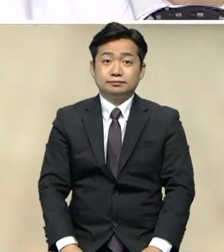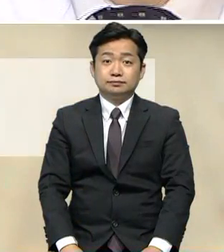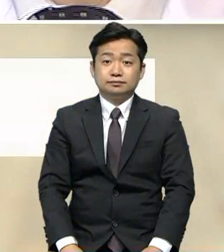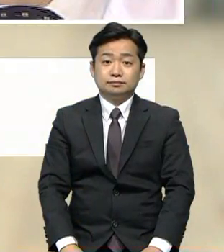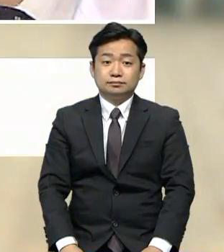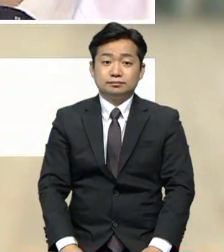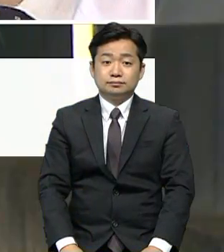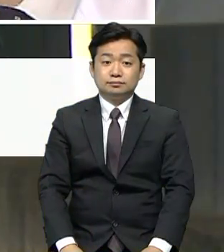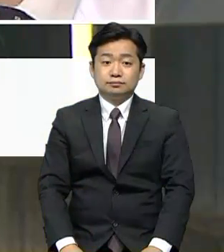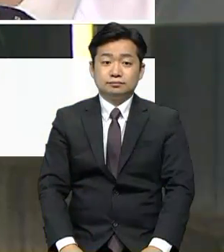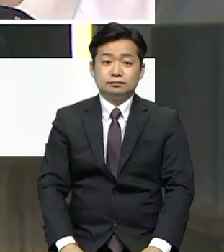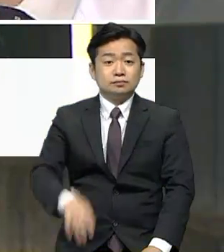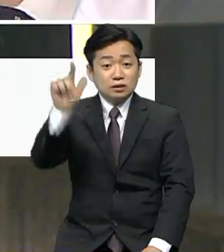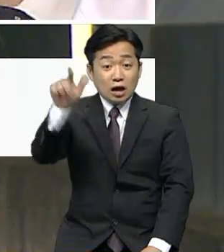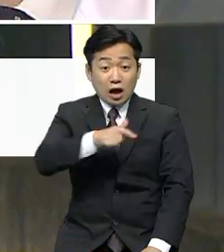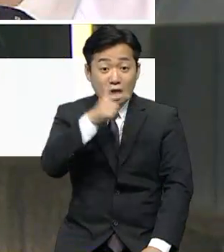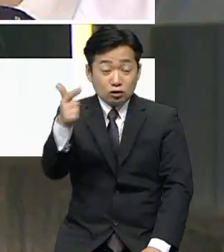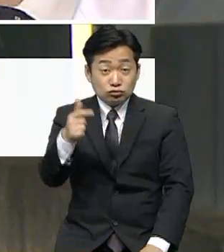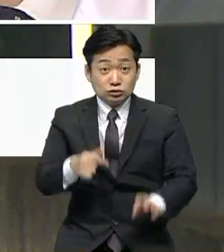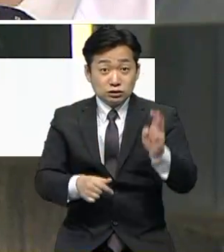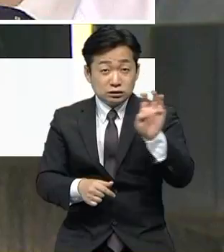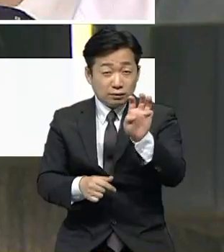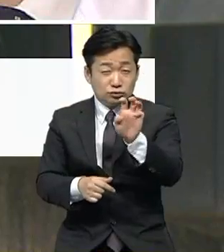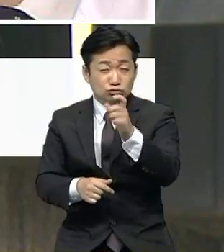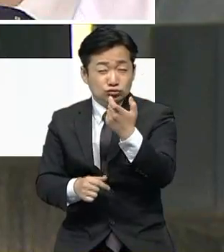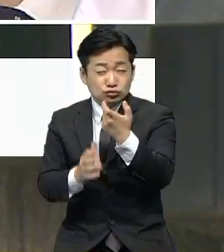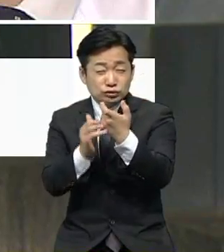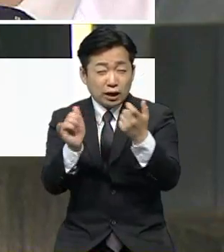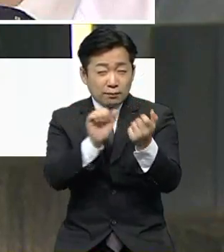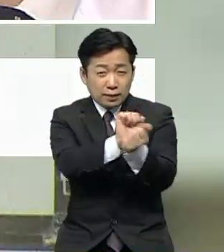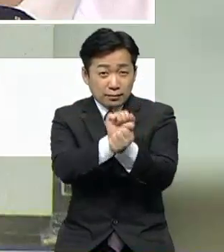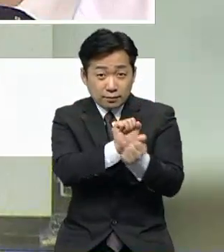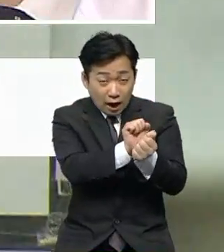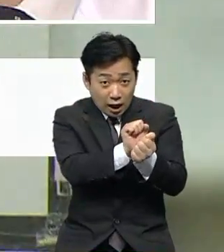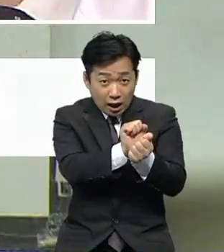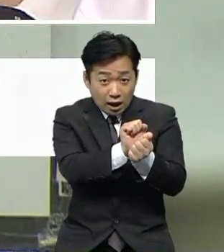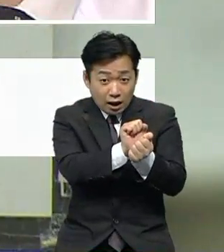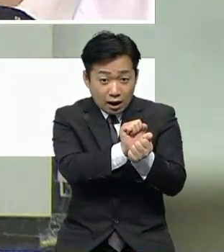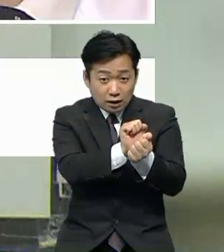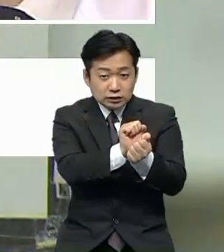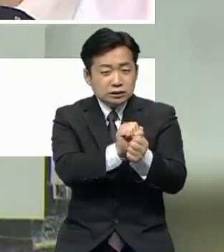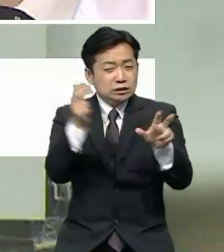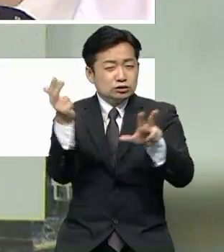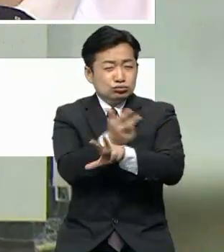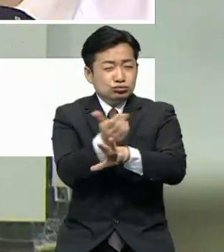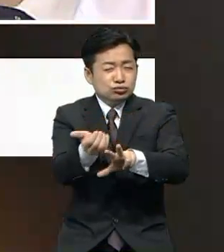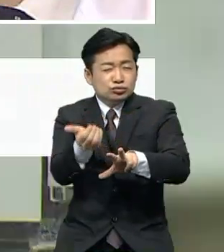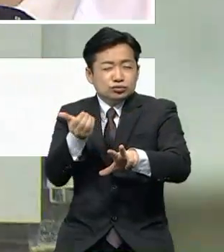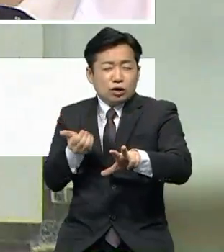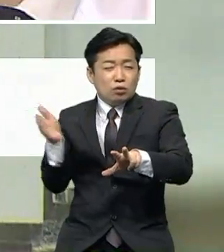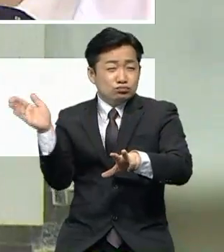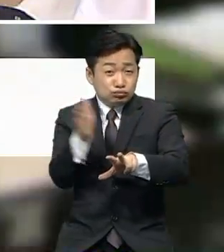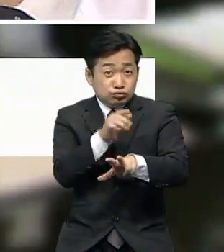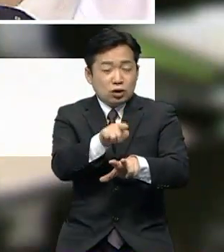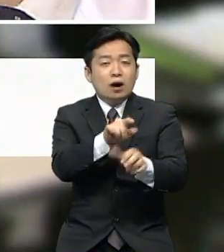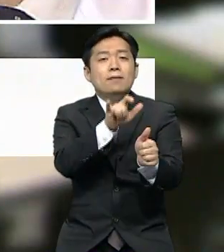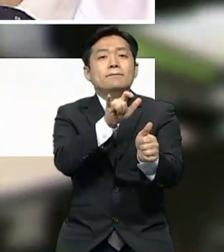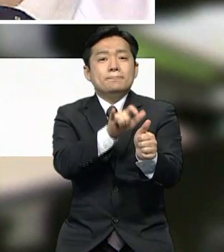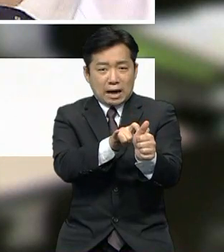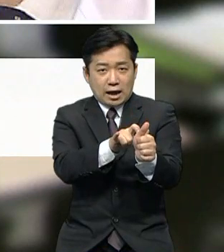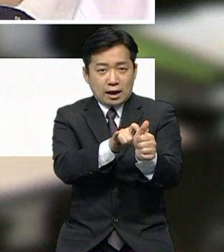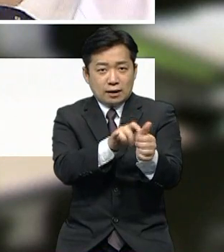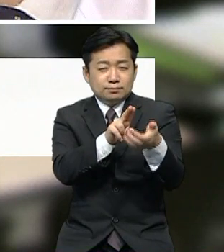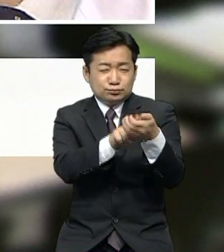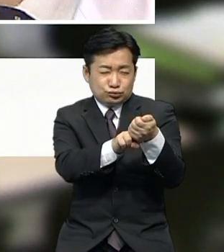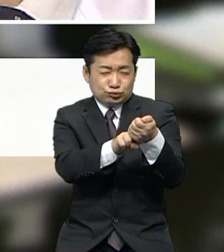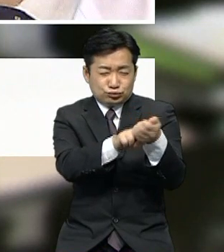하루 이틀 사이에 30명, 60명대로 이렇게 나오는 걸로 봐서는 적어도 일주일 전부터 그 안에 이제 확진자가 N차 감염을